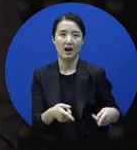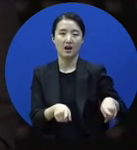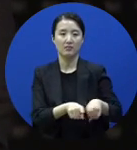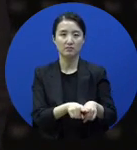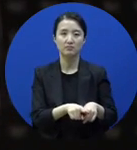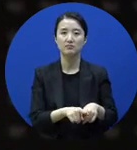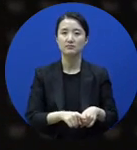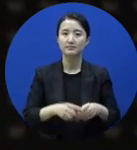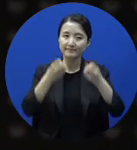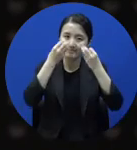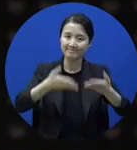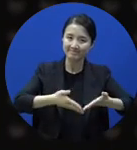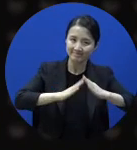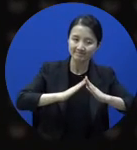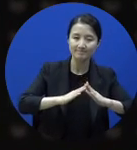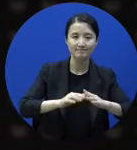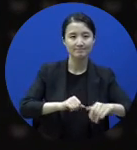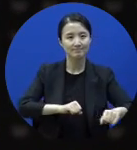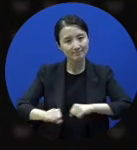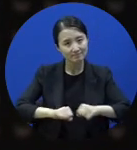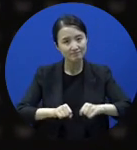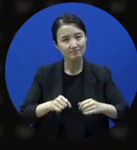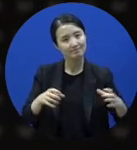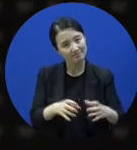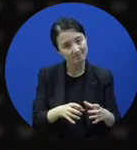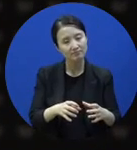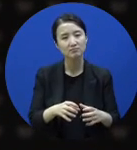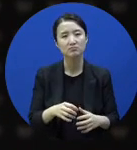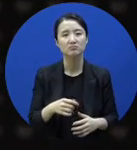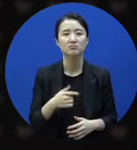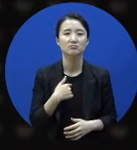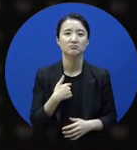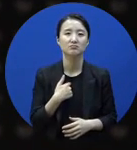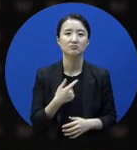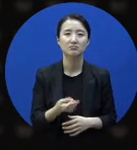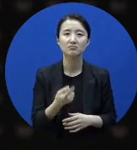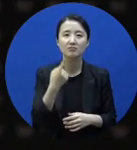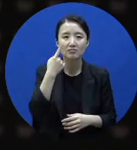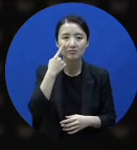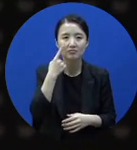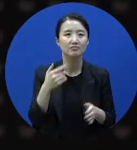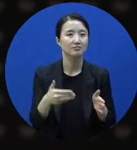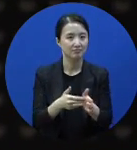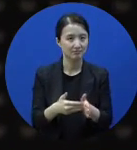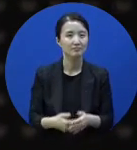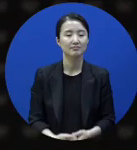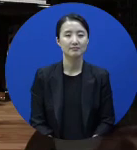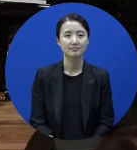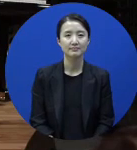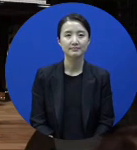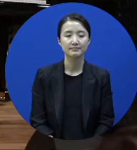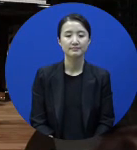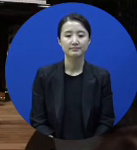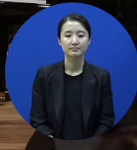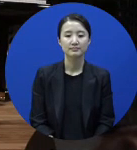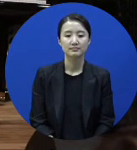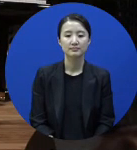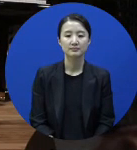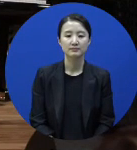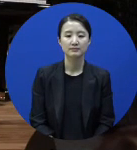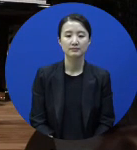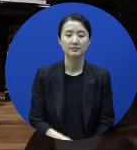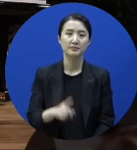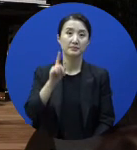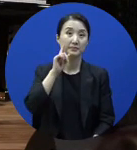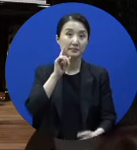함께 하고 있습니다. 그래서 여러 일들을 하다 보니까 이제 많은 일들이 쌓이게 되는데, 만약에